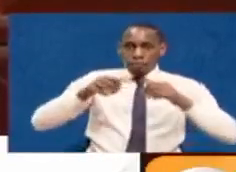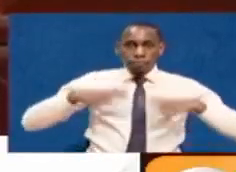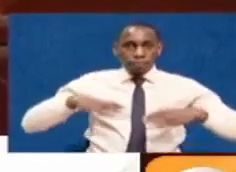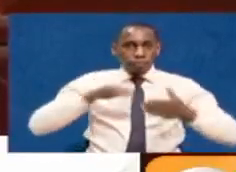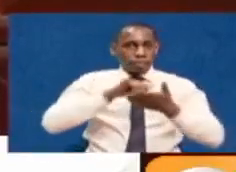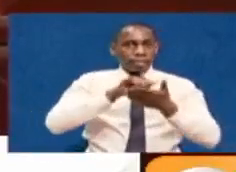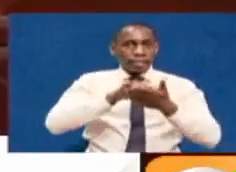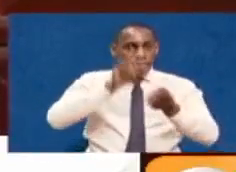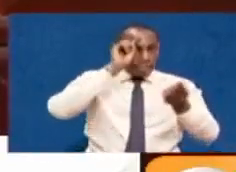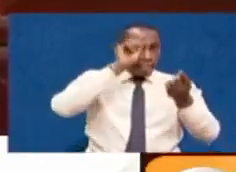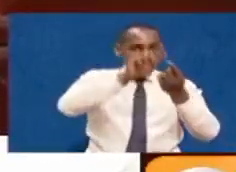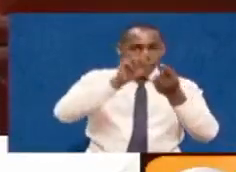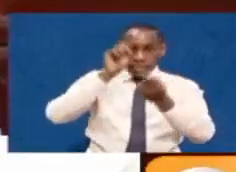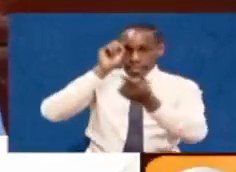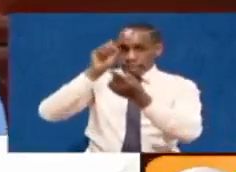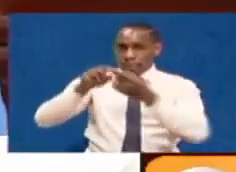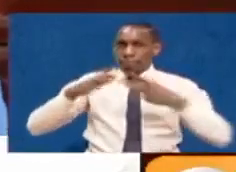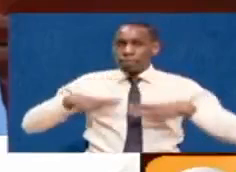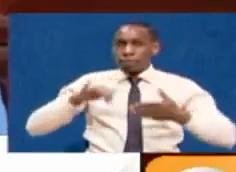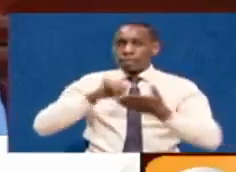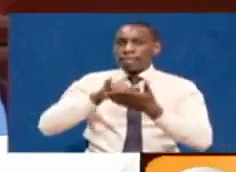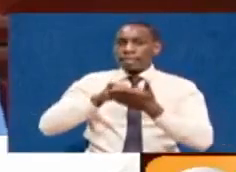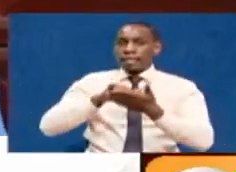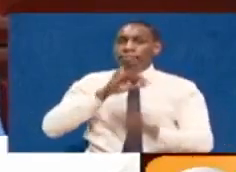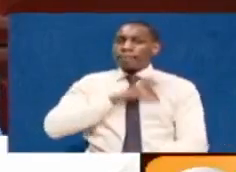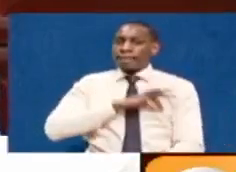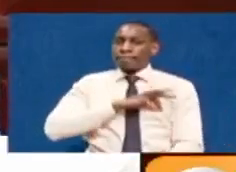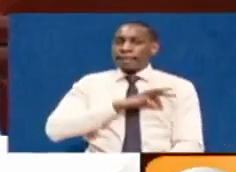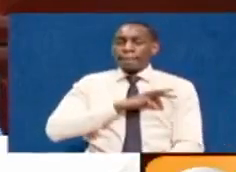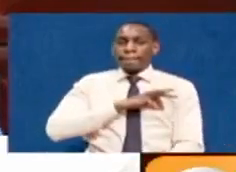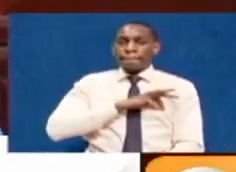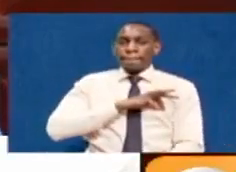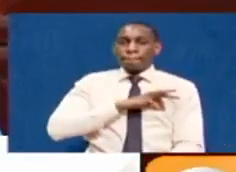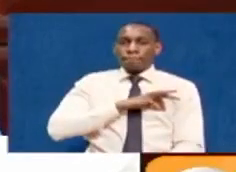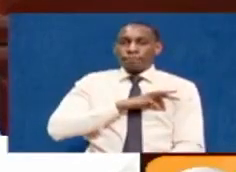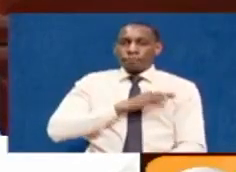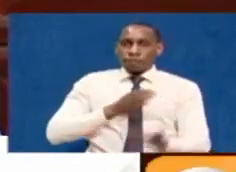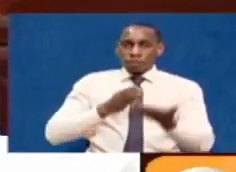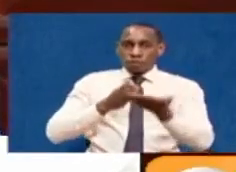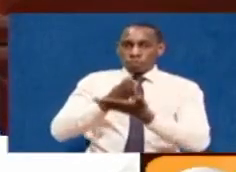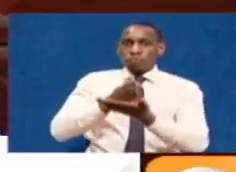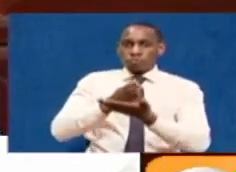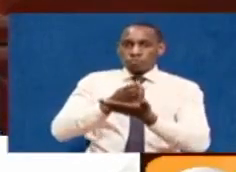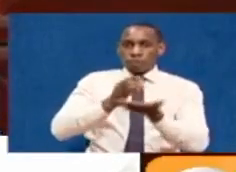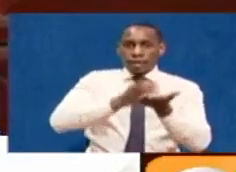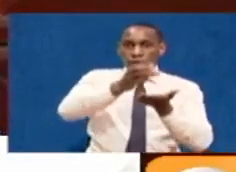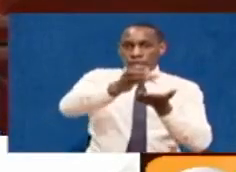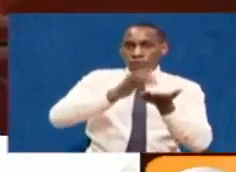are going to be targeted or the persons who are going to be, benefit from the amount in question.